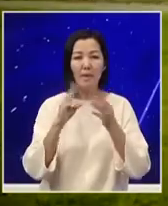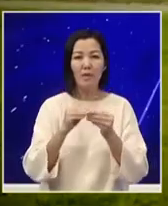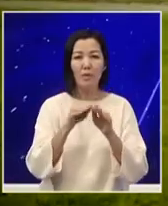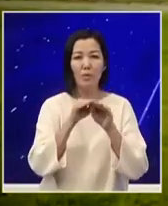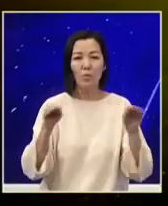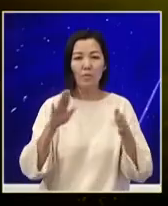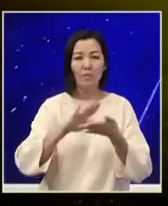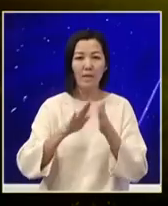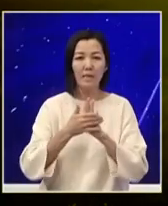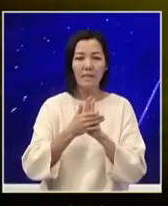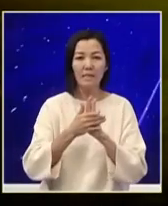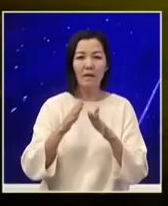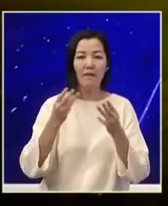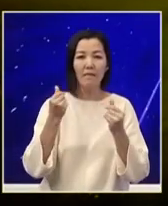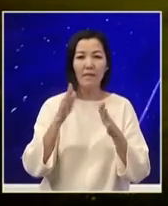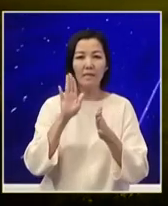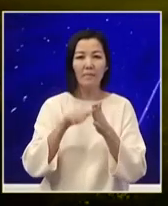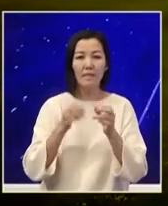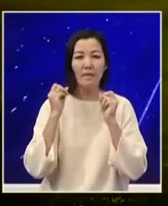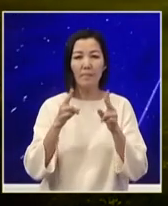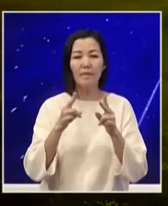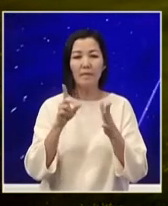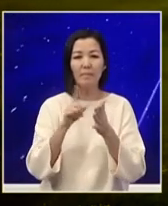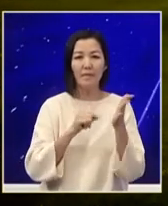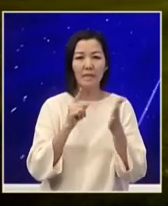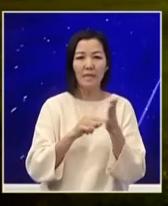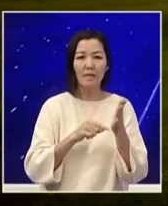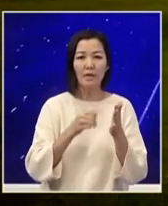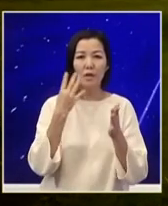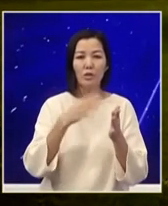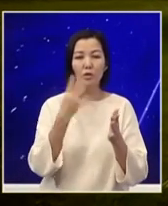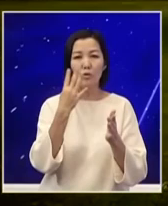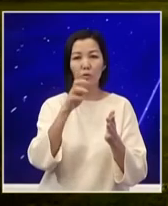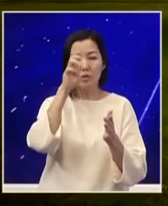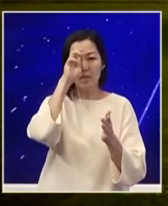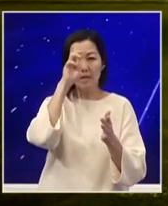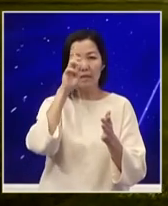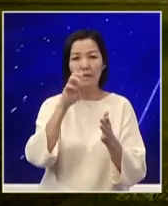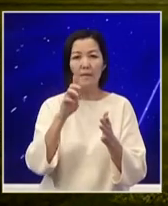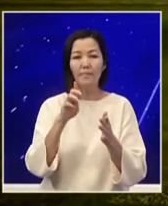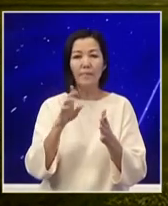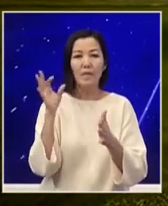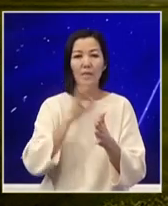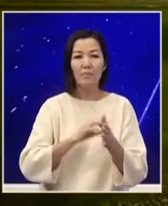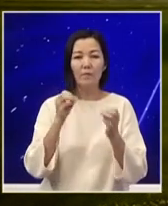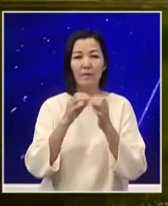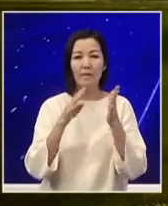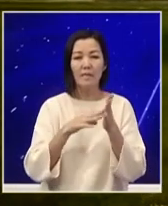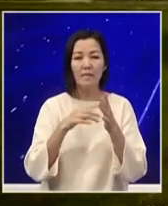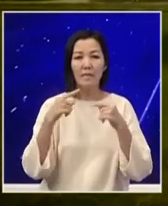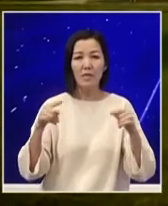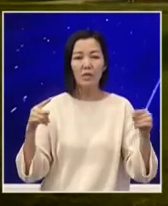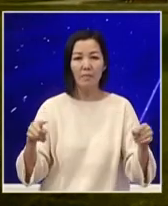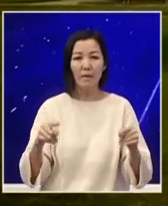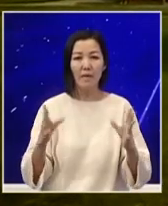уровень благосостояния и финансовой безопасности пенсионеров в 44 странах. Они использовали 18